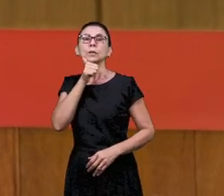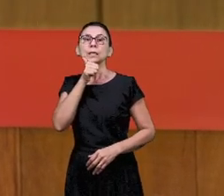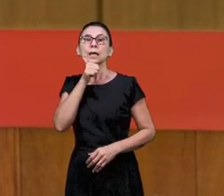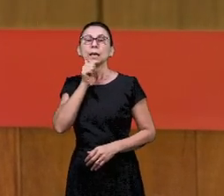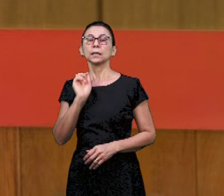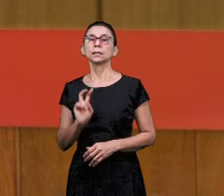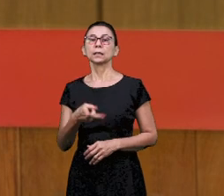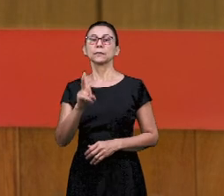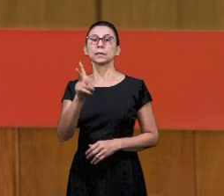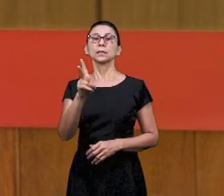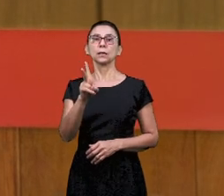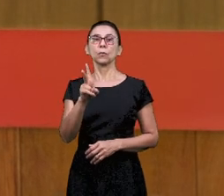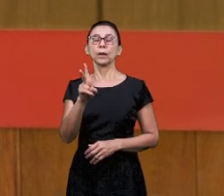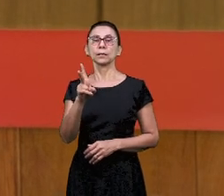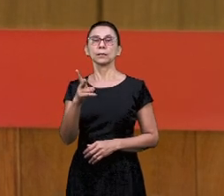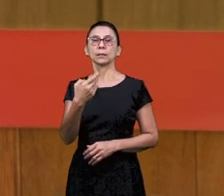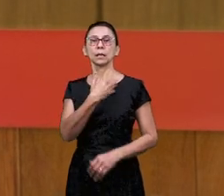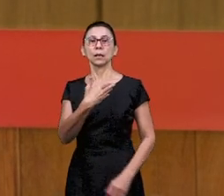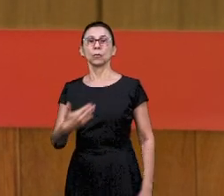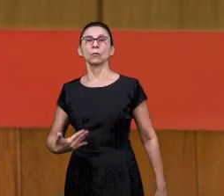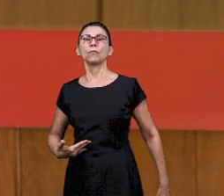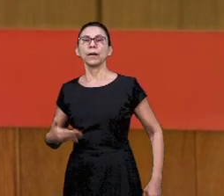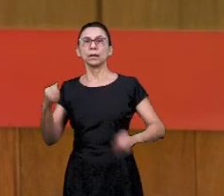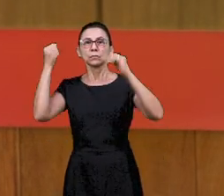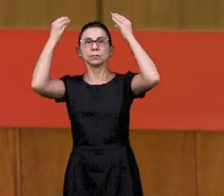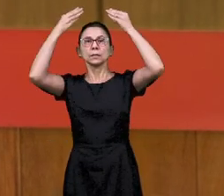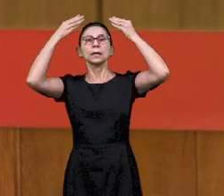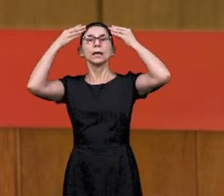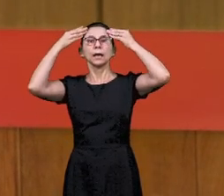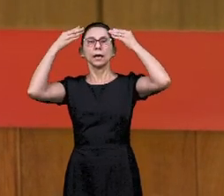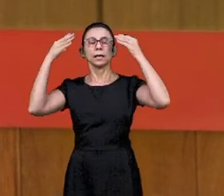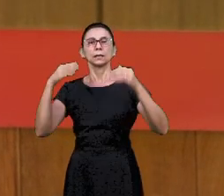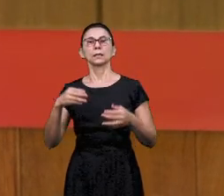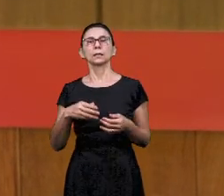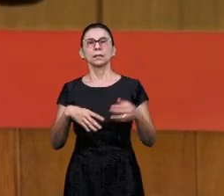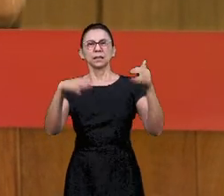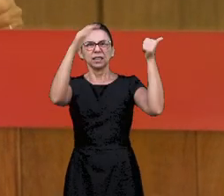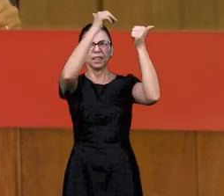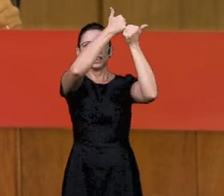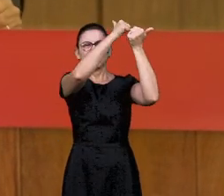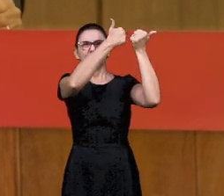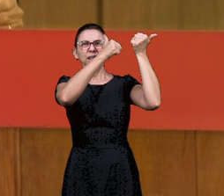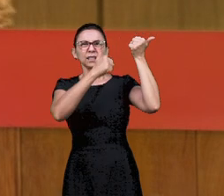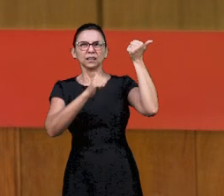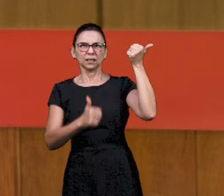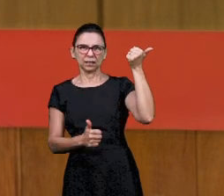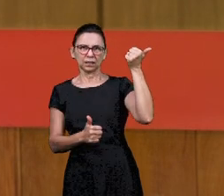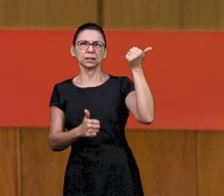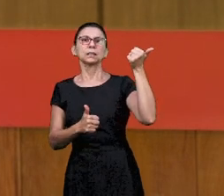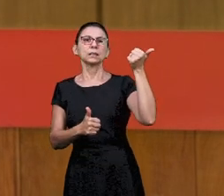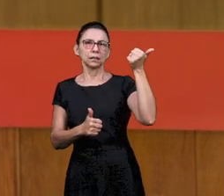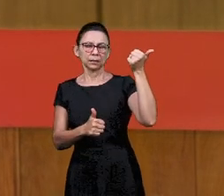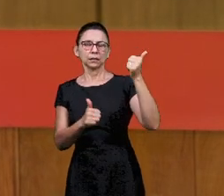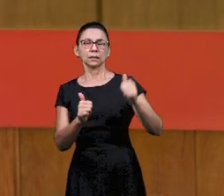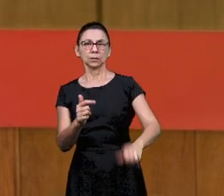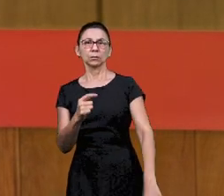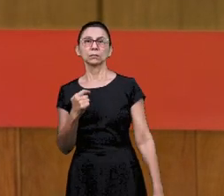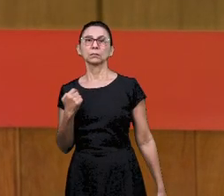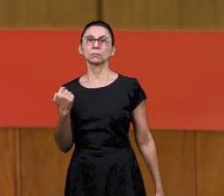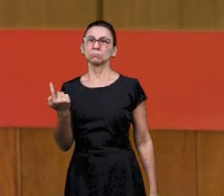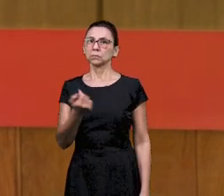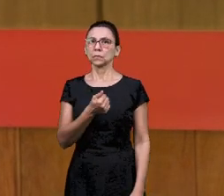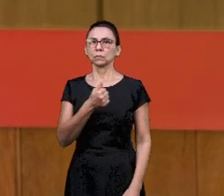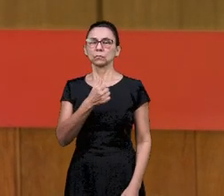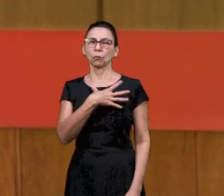séquence au royaume. C'est si vrai que les enfants qui mangeaient avec lui à table étaient de plusieurs femmes.